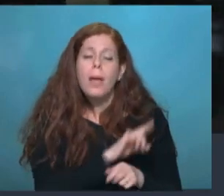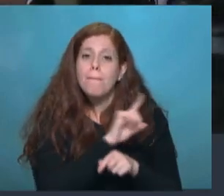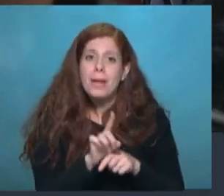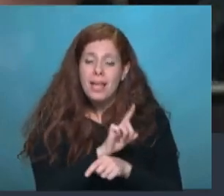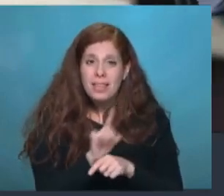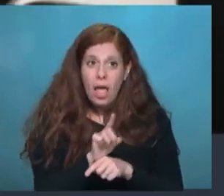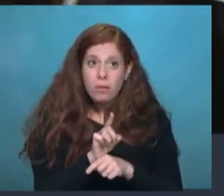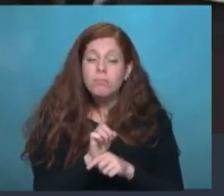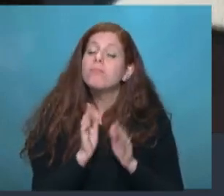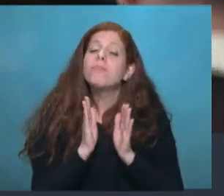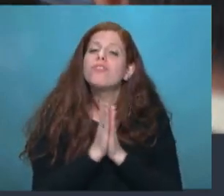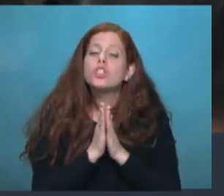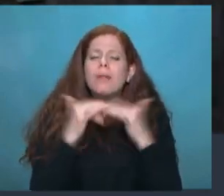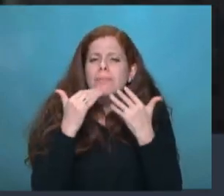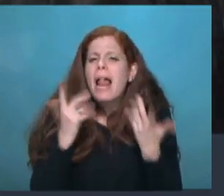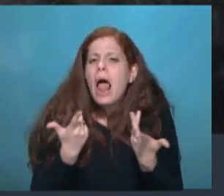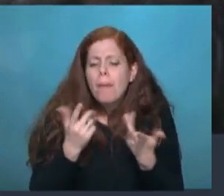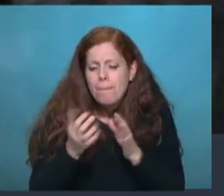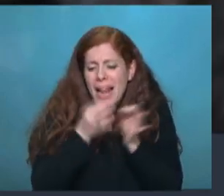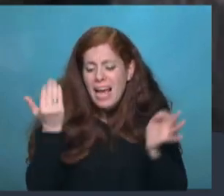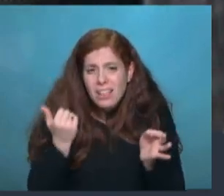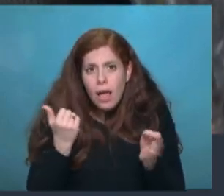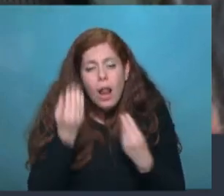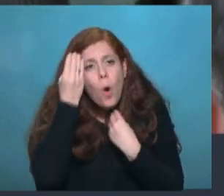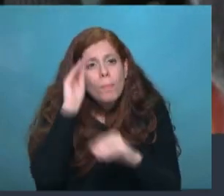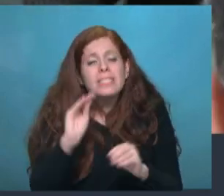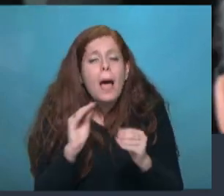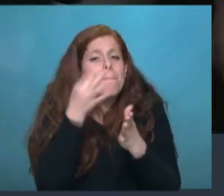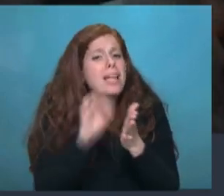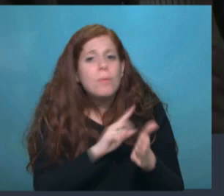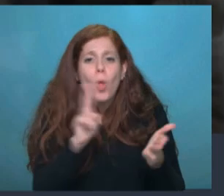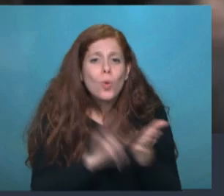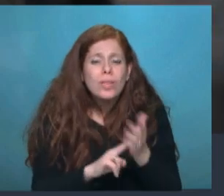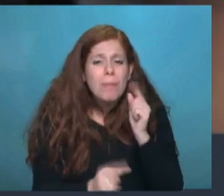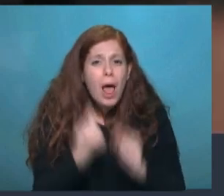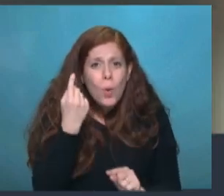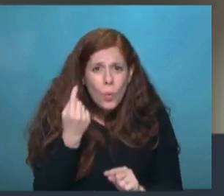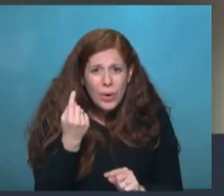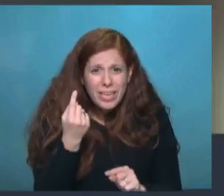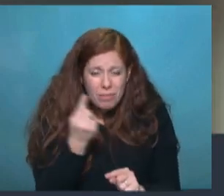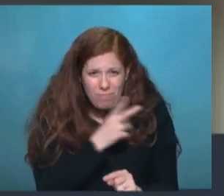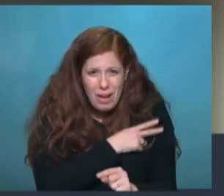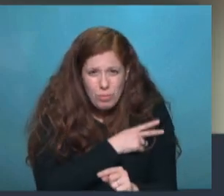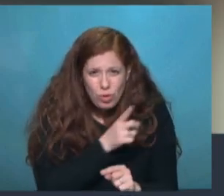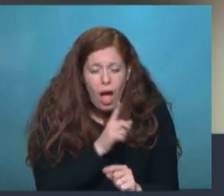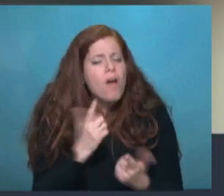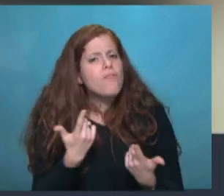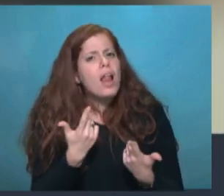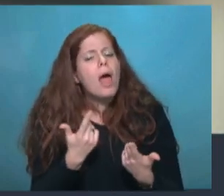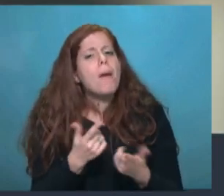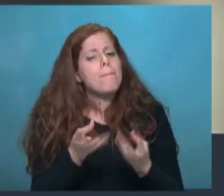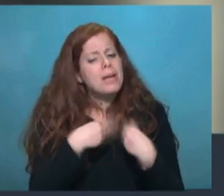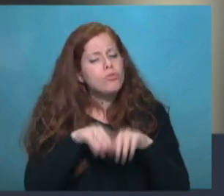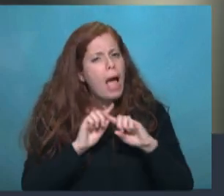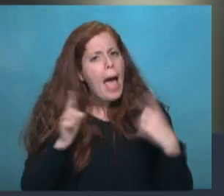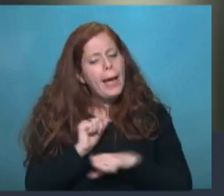מתבקש להסביר מדוע מסר מלכתחילה למשטרה פרטים שגויים על האירועים שבסמיכות לרצח, ומדוע גיבו בני משפחה